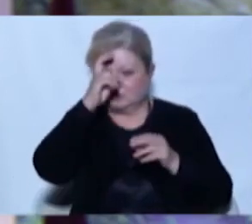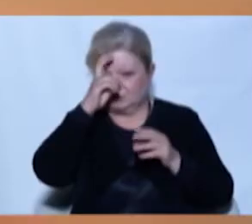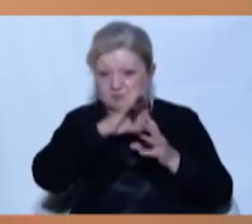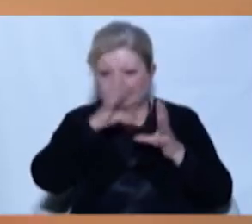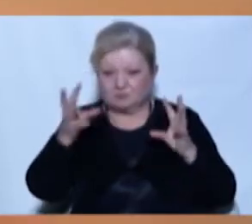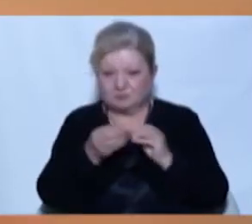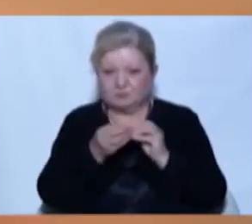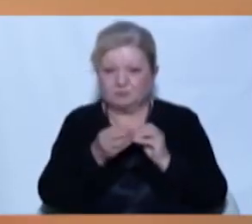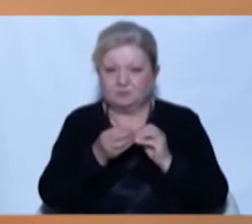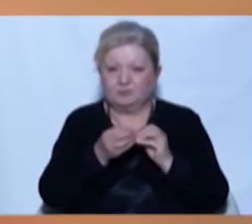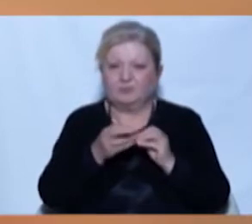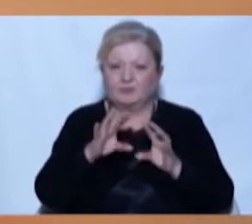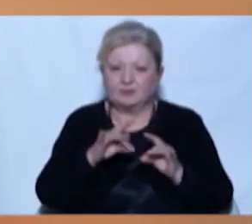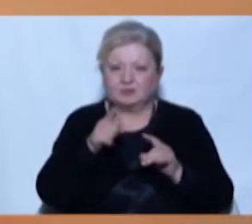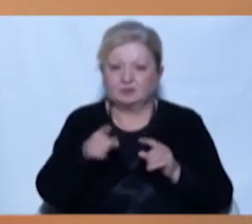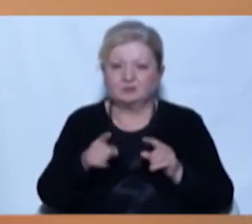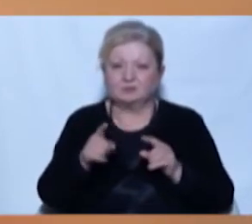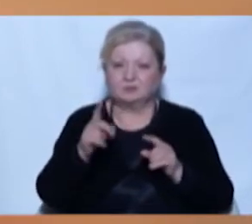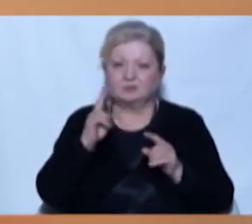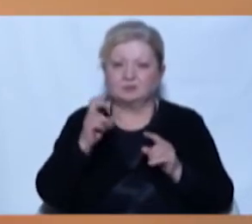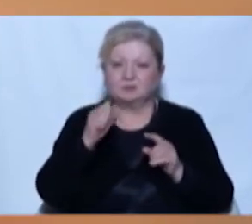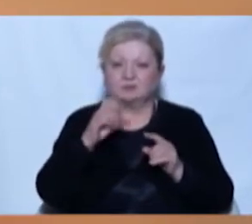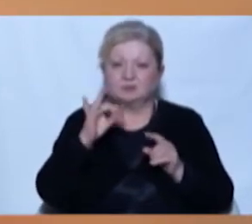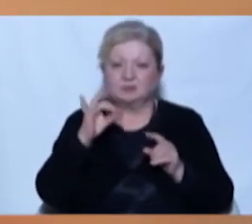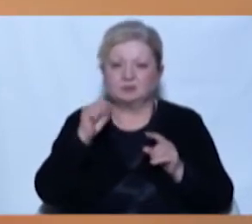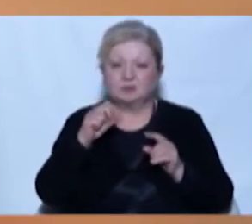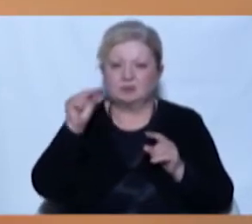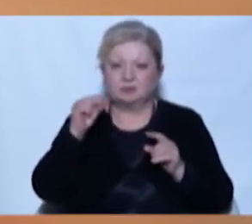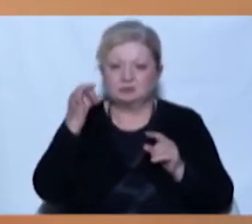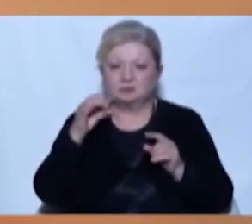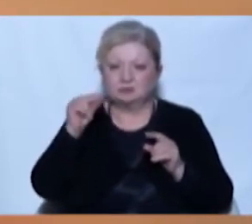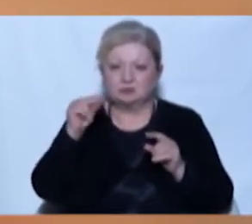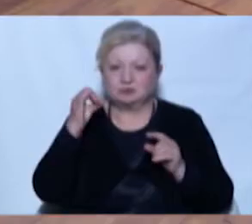და რადოვან კარაჩიჩი, რომელიც